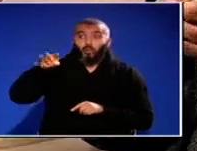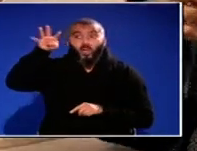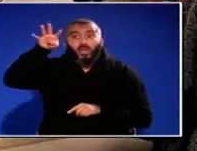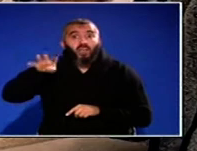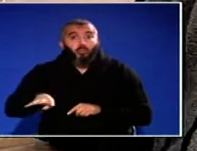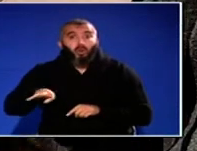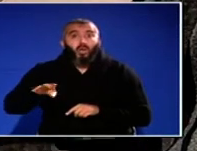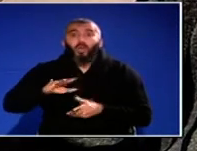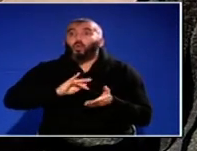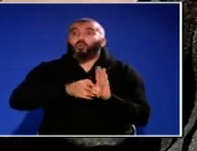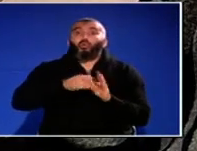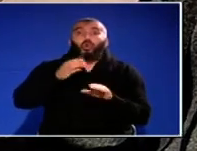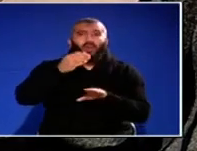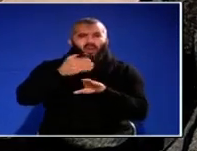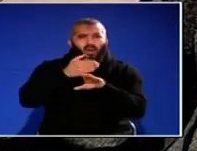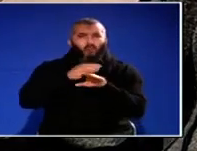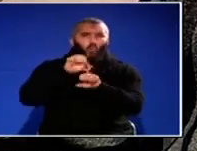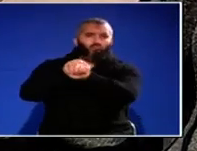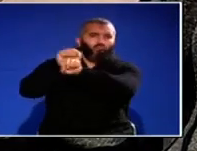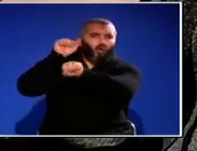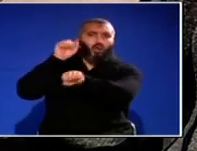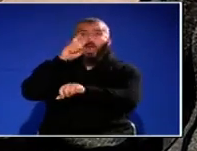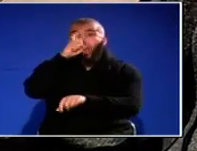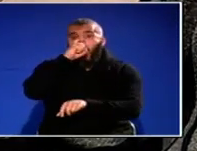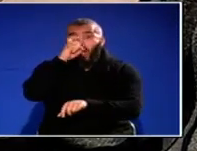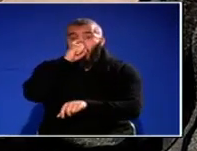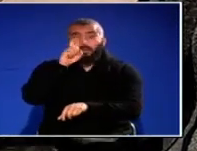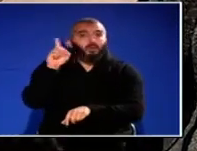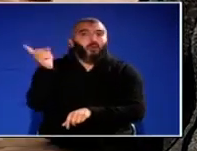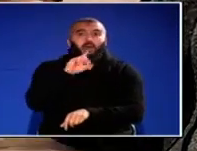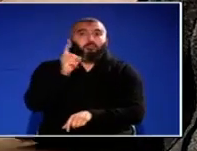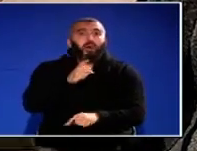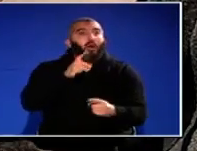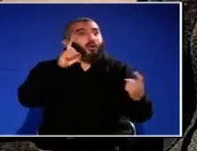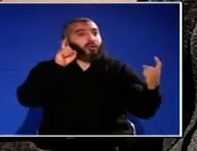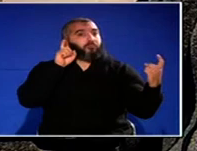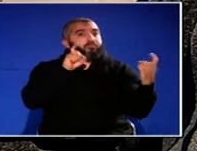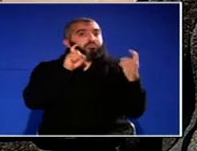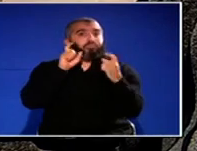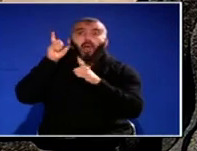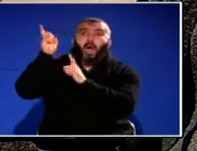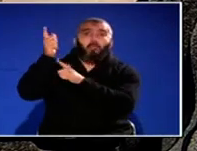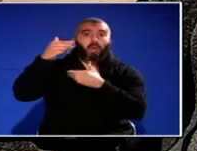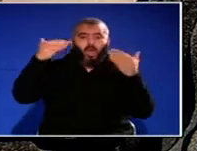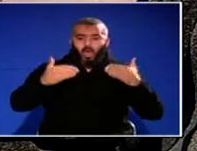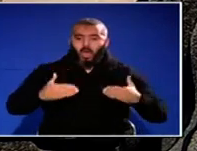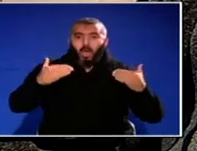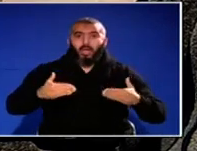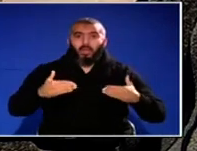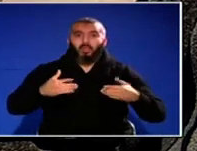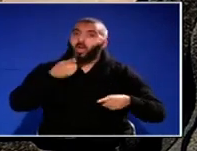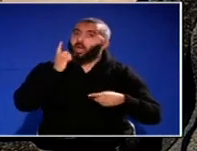قوسين، حتى قال أنه كان البعض يرى عدوه أو قاتل أبيه فلا يدنو إليه ولا يقترب